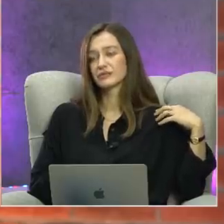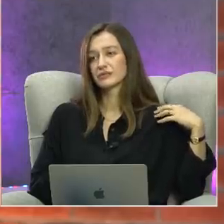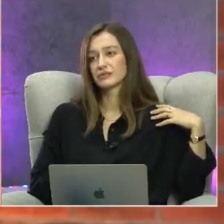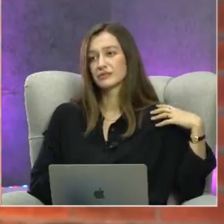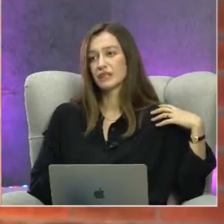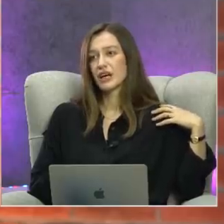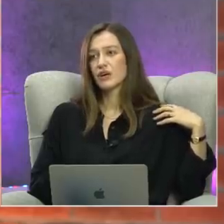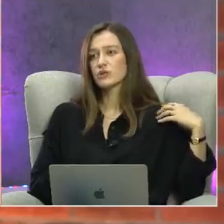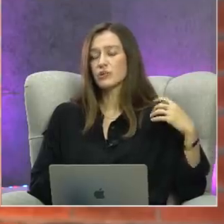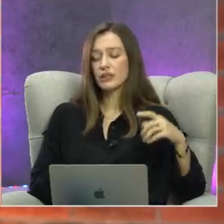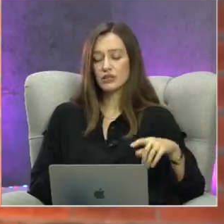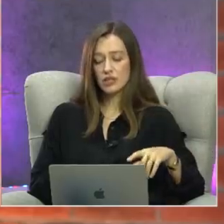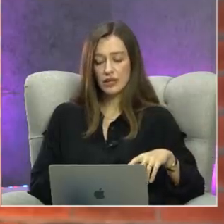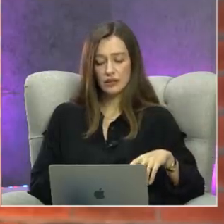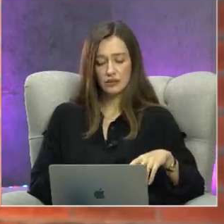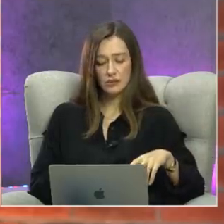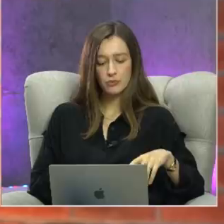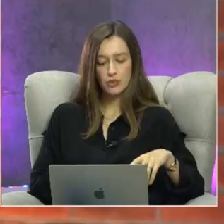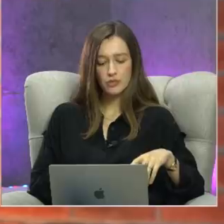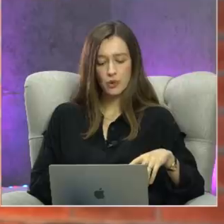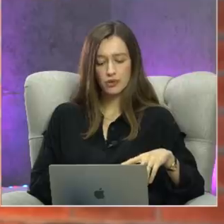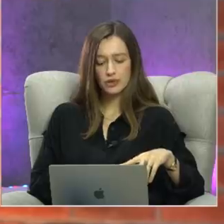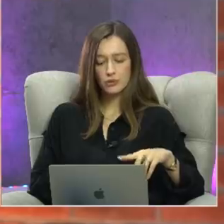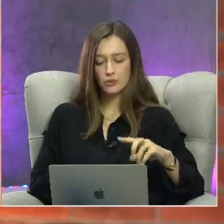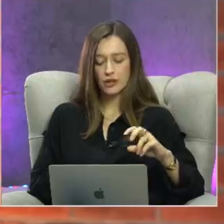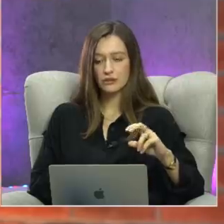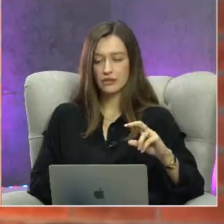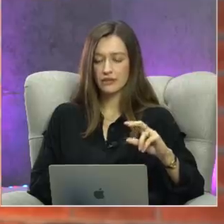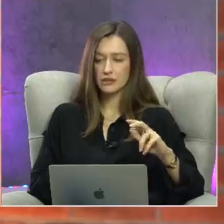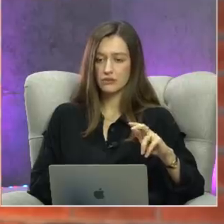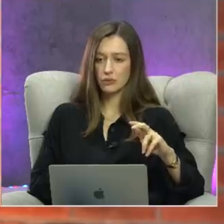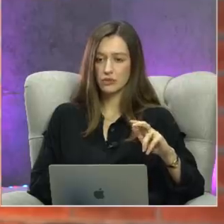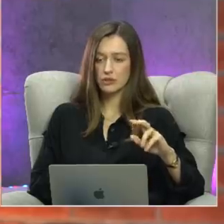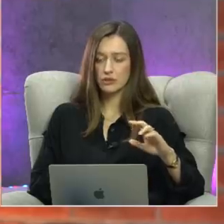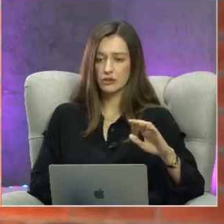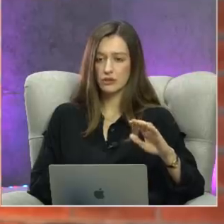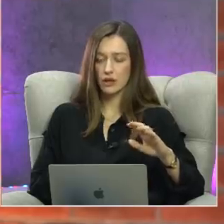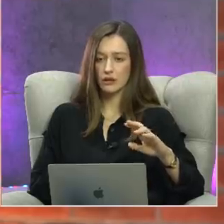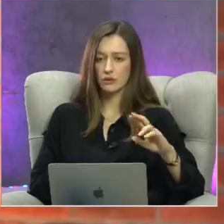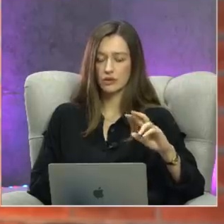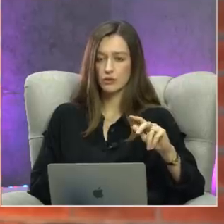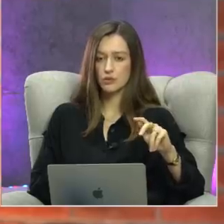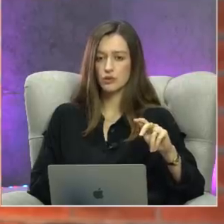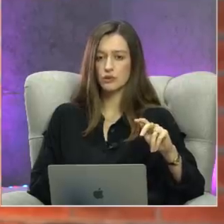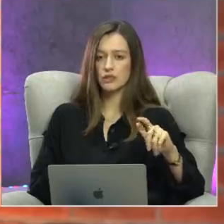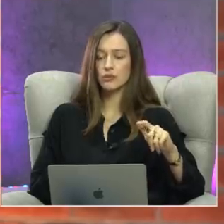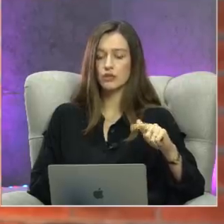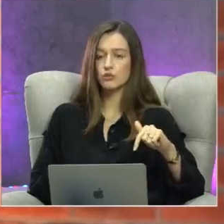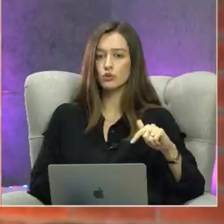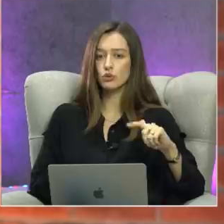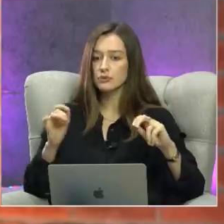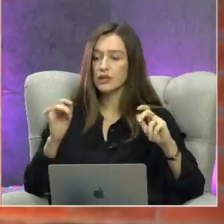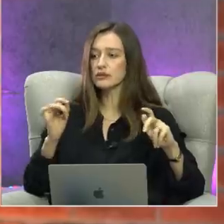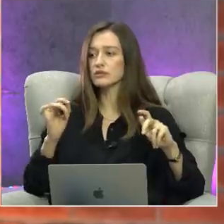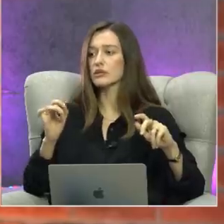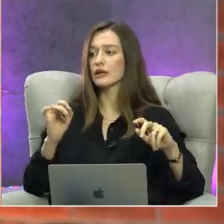yok. Sen bir şey diyecektin bu arada. Hocam bir anda şey geldi aklıma. Bu acaba öğrenilmiş yani refleksif olmasının yanında öğrenilmiş bir şey olabilir mi diye.